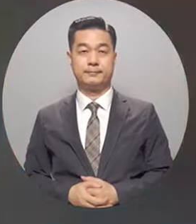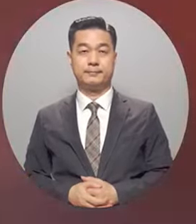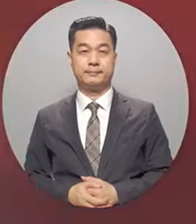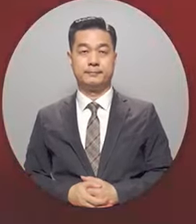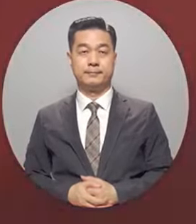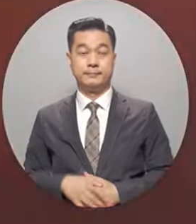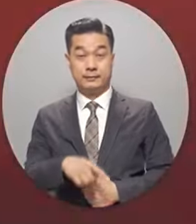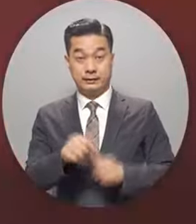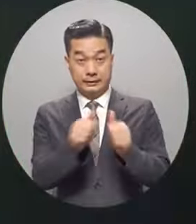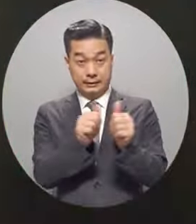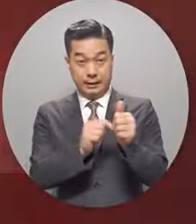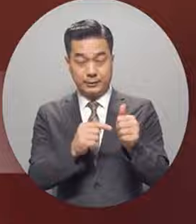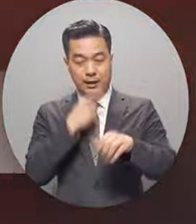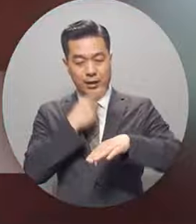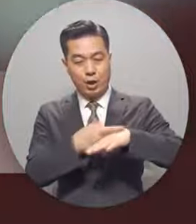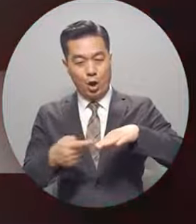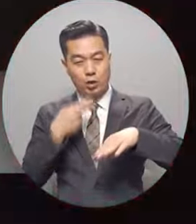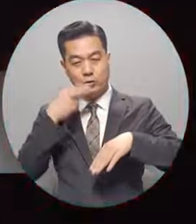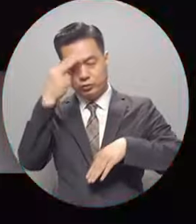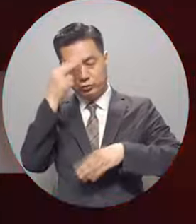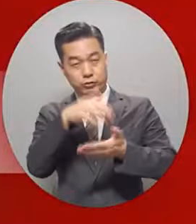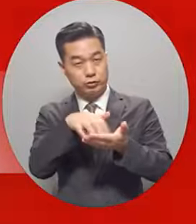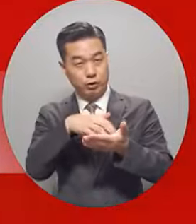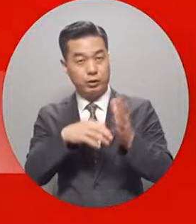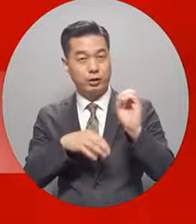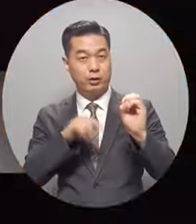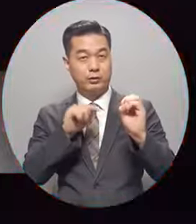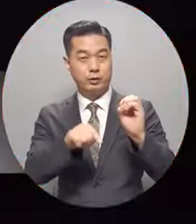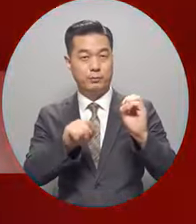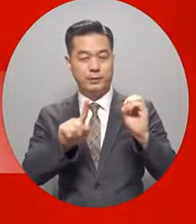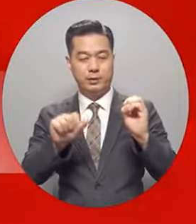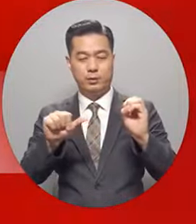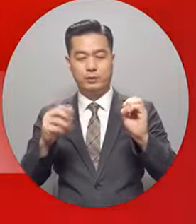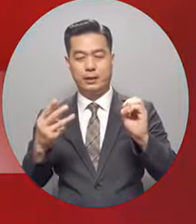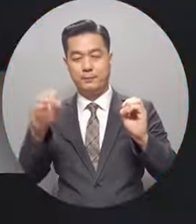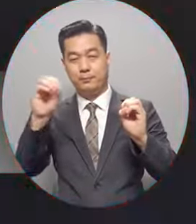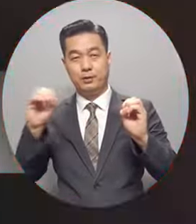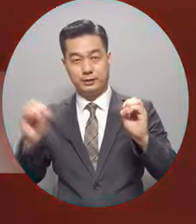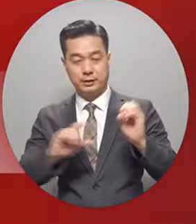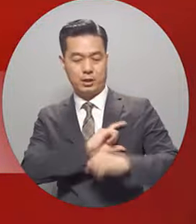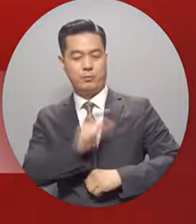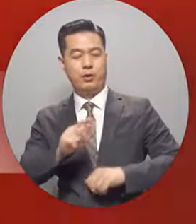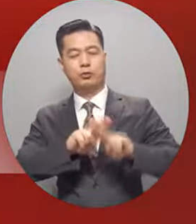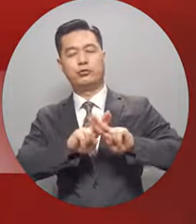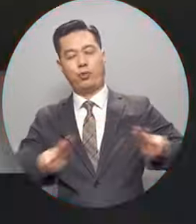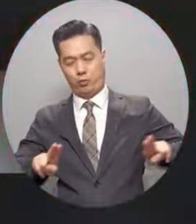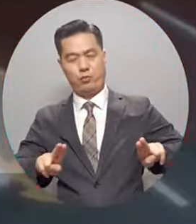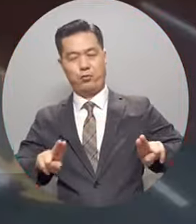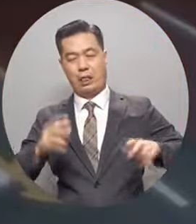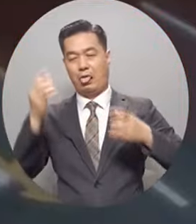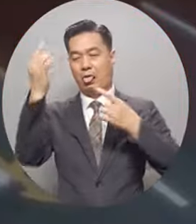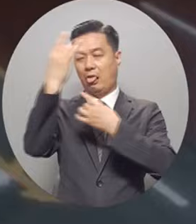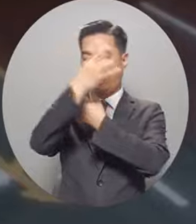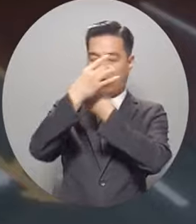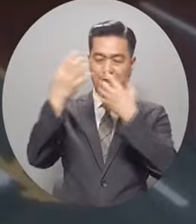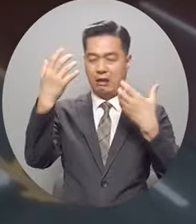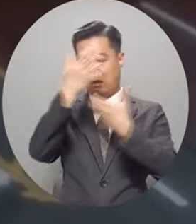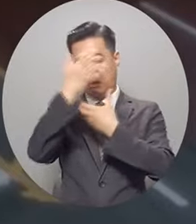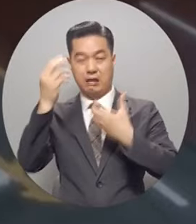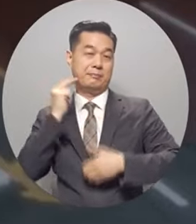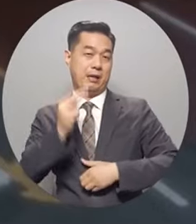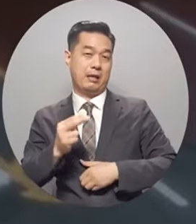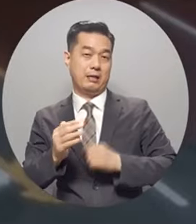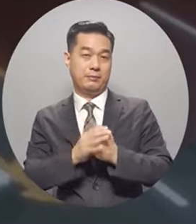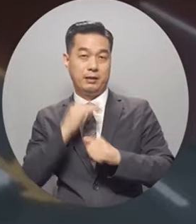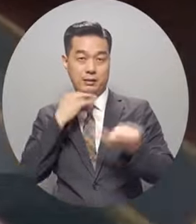이 남성의 혈중 알코올 농도는 0.153%, 면허 취소 수준의 만취 상태였습니다. 50대